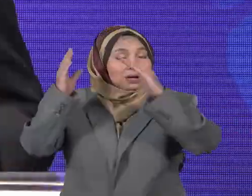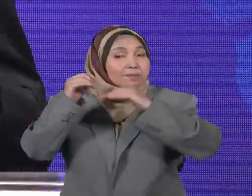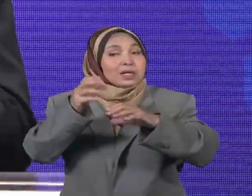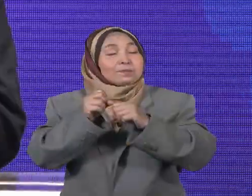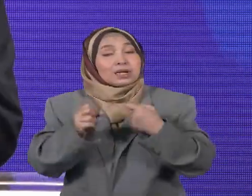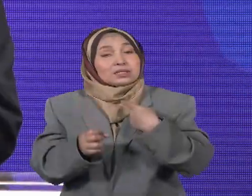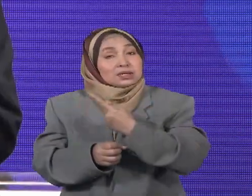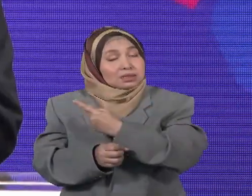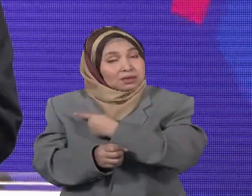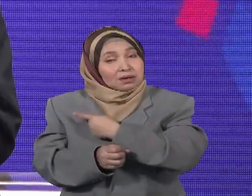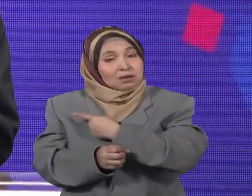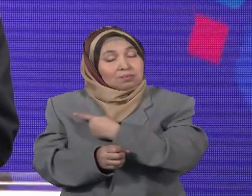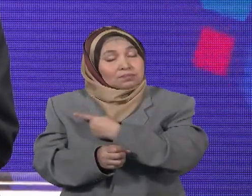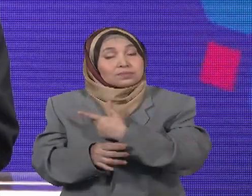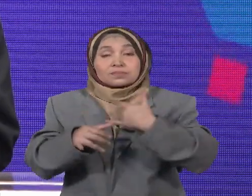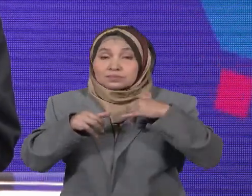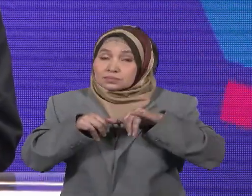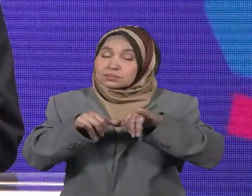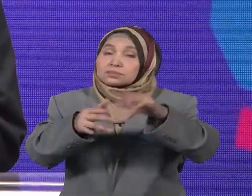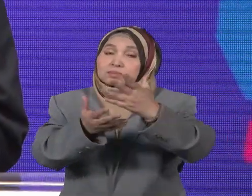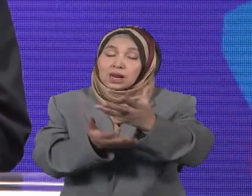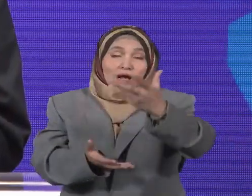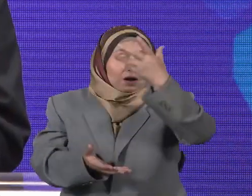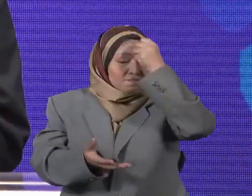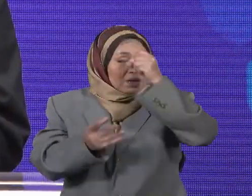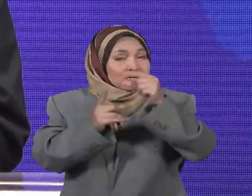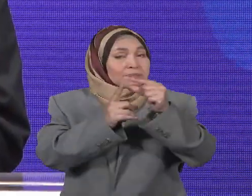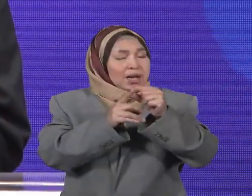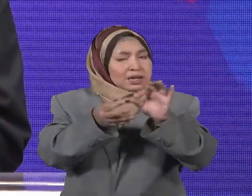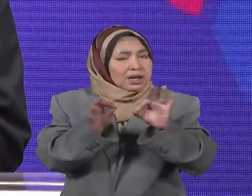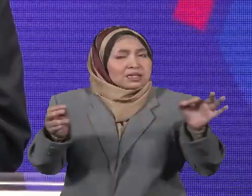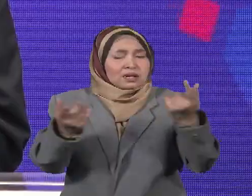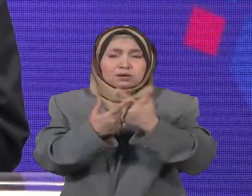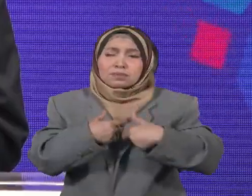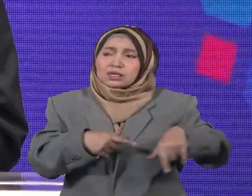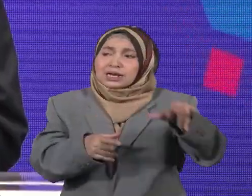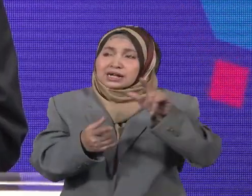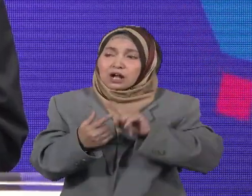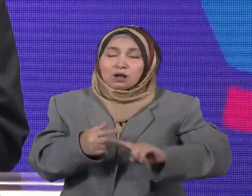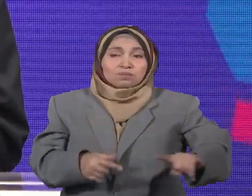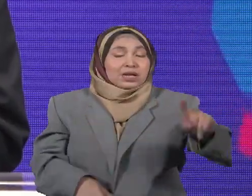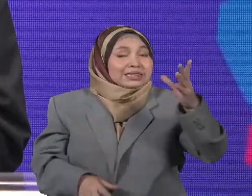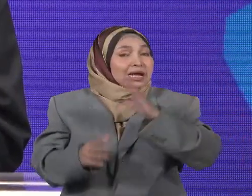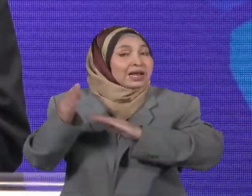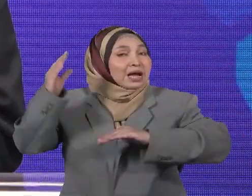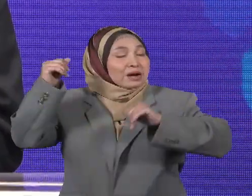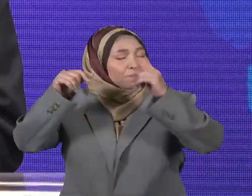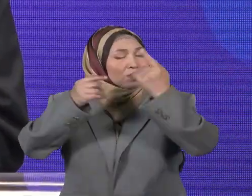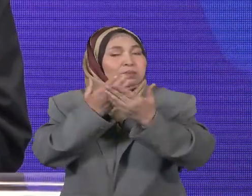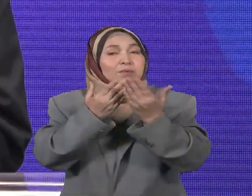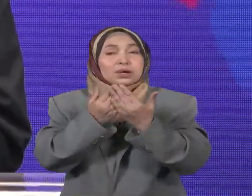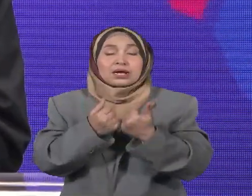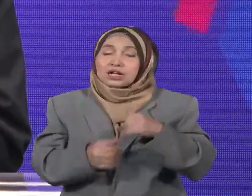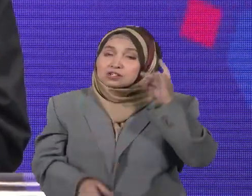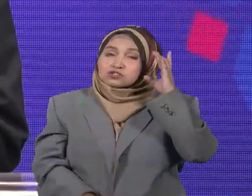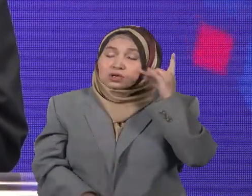kita terus menghafal kalimah-kalimah ataupun ayat-ayat daripada kalam Allah Subhanahu Wa Taala, dan moga-moga Allah permudahkan insya-Allah